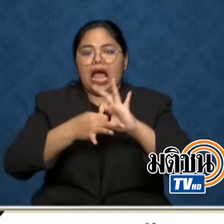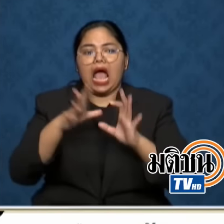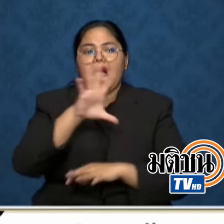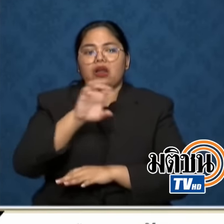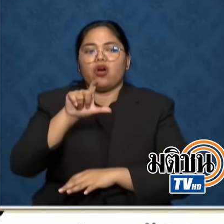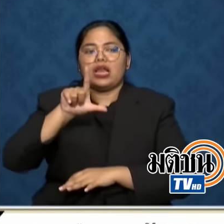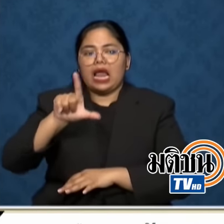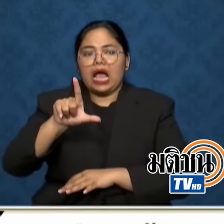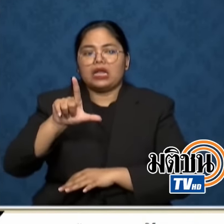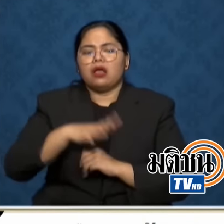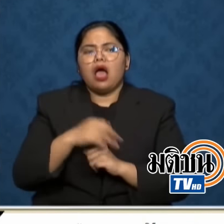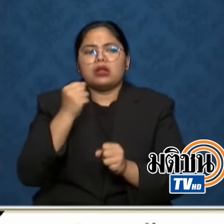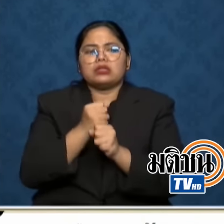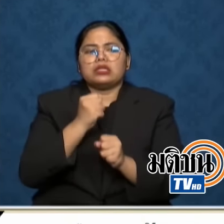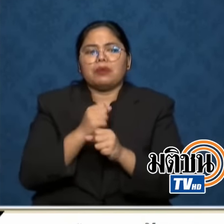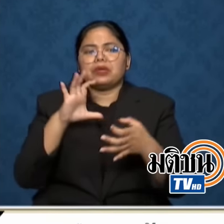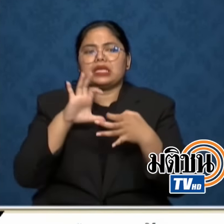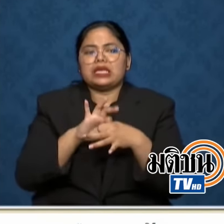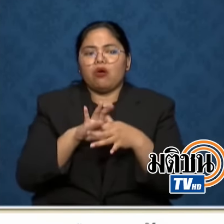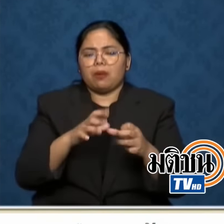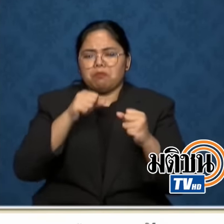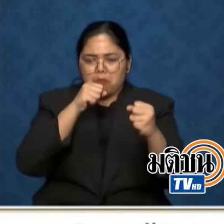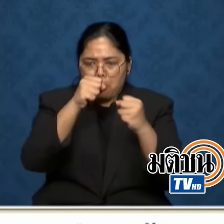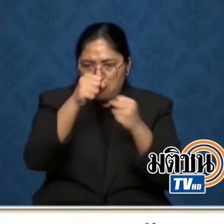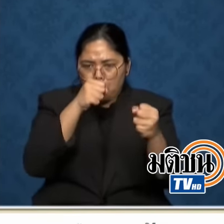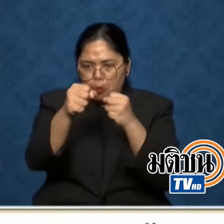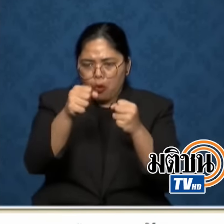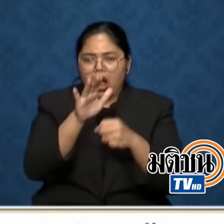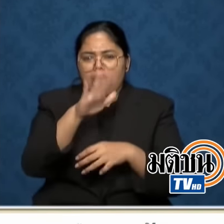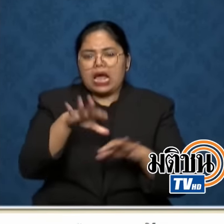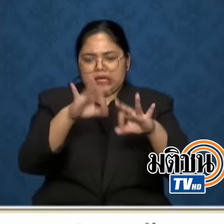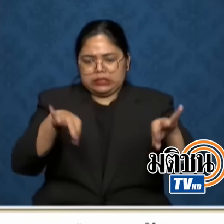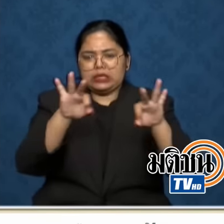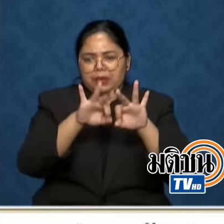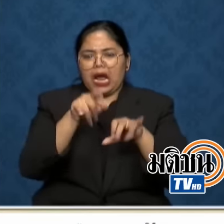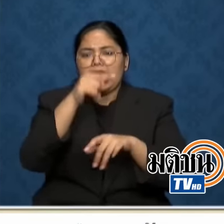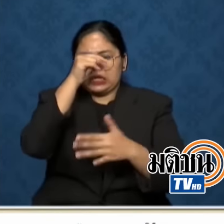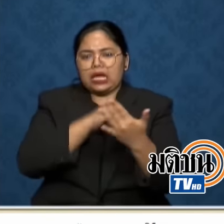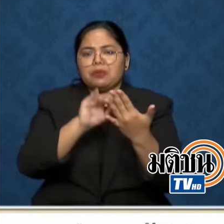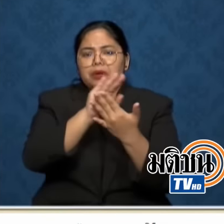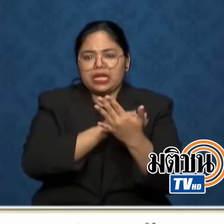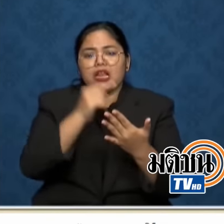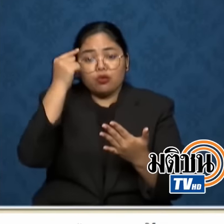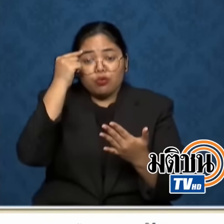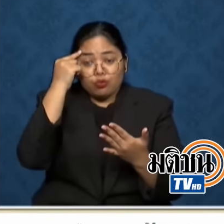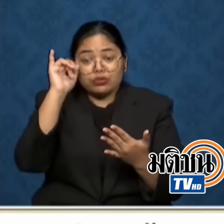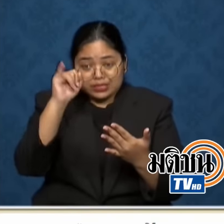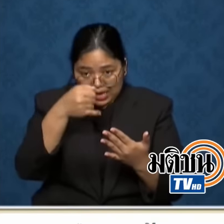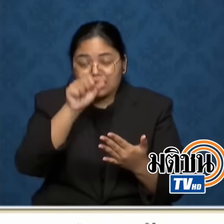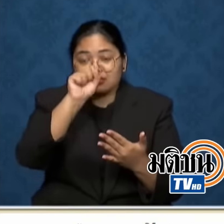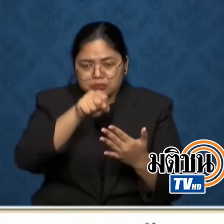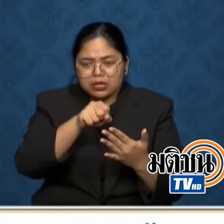ทำเรื่องมวยเลยครับเพราะว่าเข้าใจครับว่ามวยเนี่ยมันเป็นแบบซอฟต์พาวเวอร์ที่ทุกอย่างทุกคนมันติดอยู่แล้วเนาะแล้